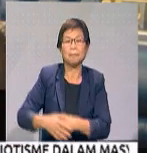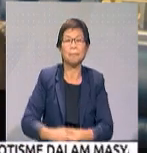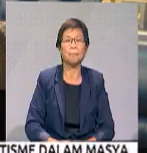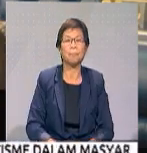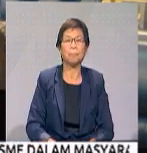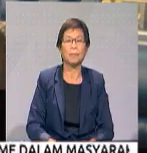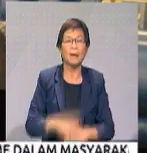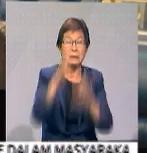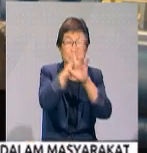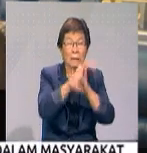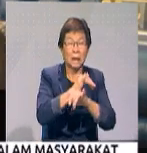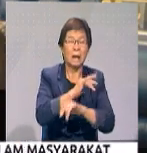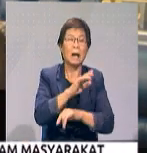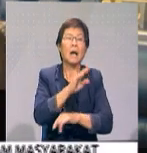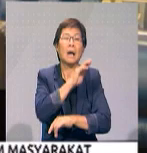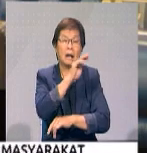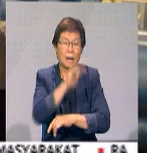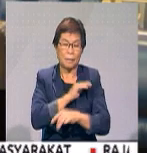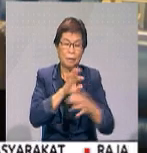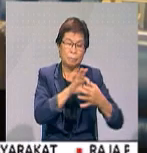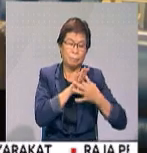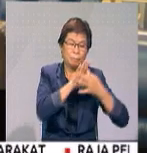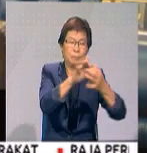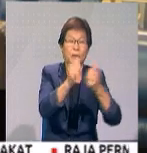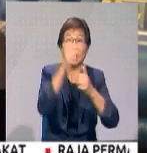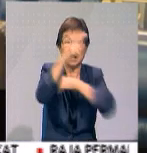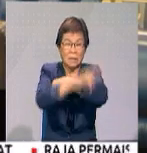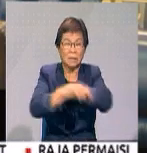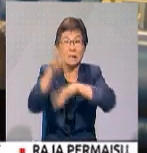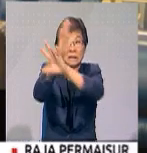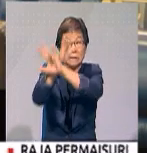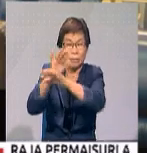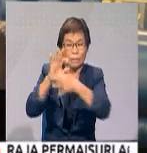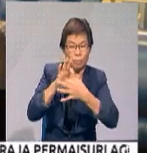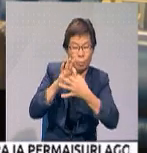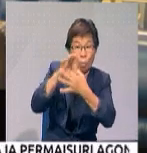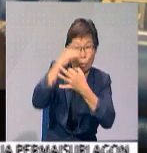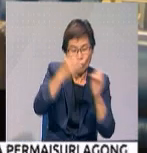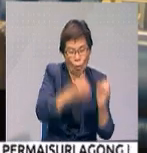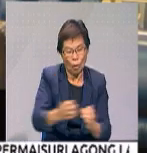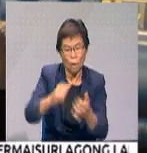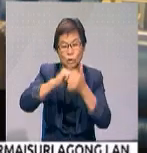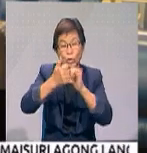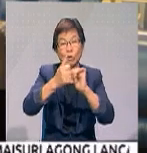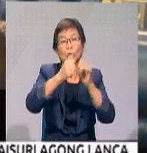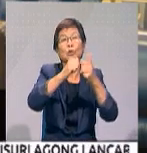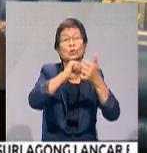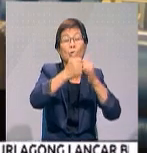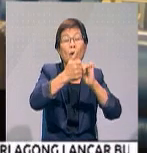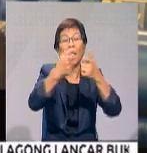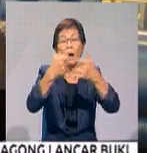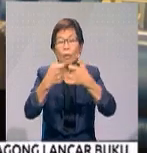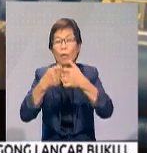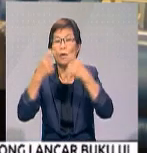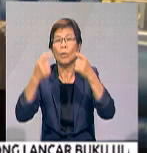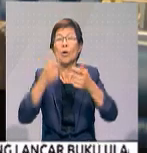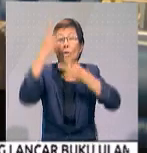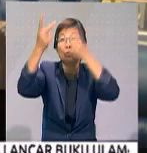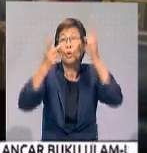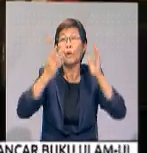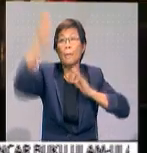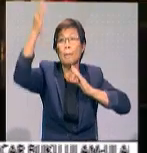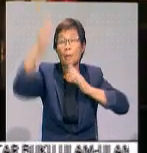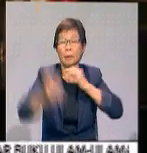Di Sarawak pula, pihak kementerian akan bekerjasama dengan Kerajaan Negeri Sarawak bagi penganjuran kejohanan sukan elektronik sempena Tourism